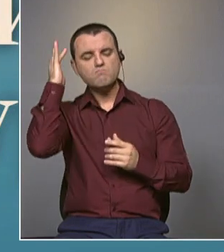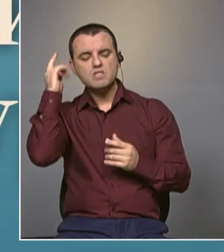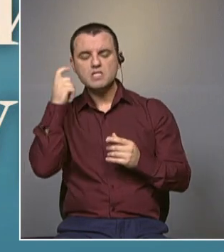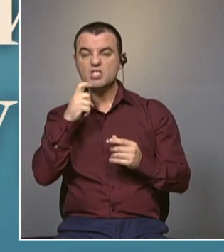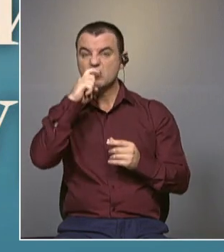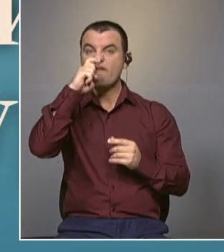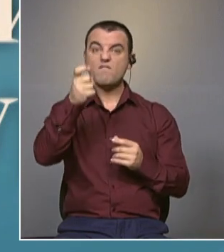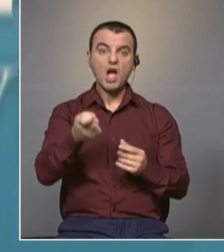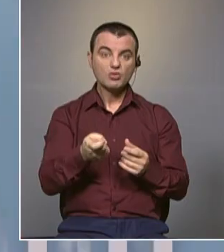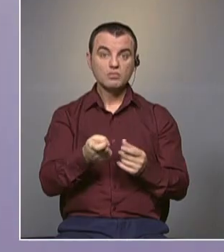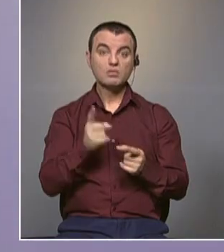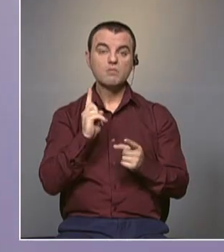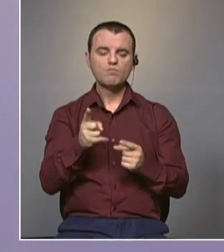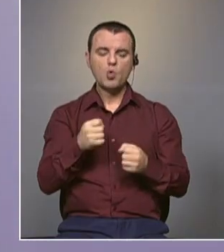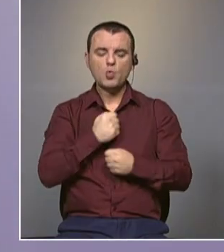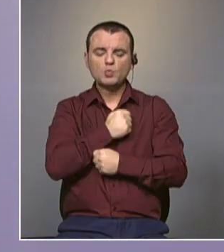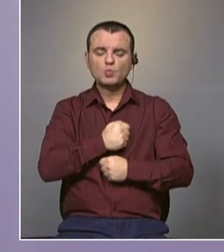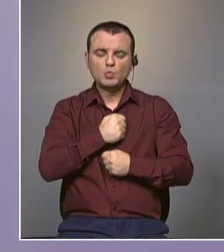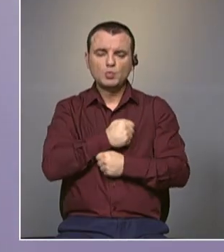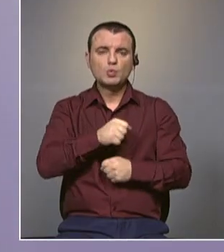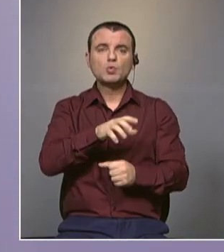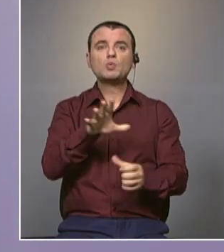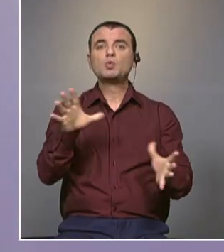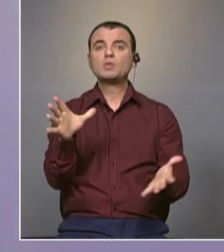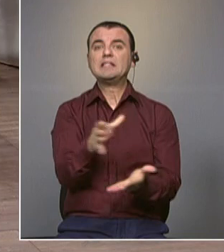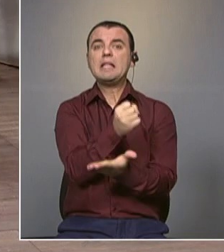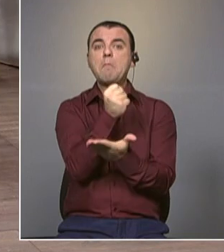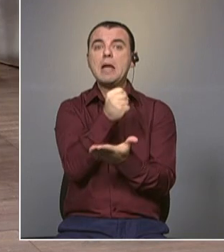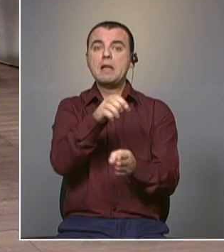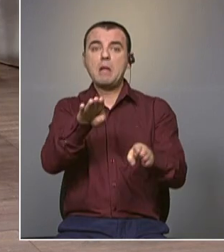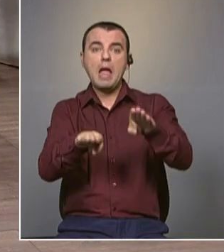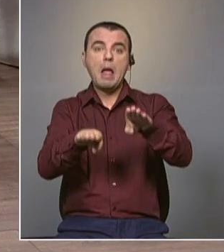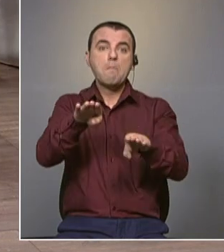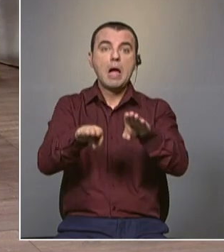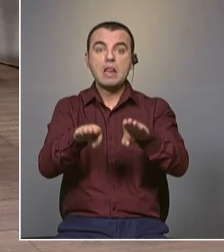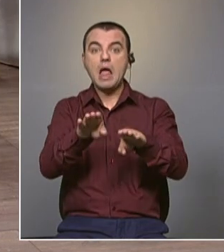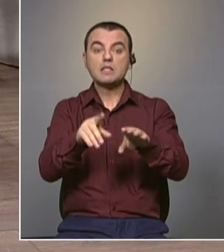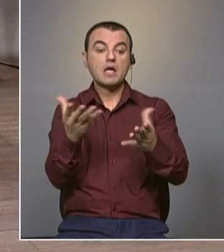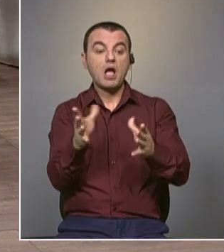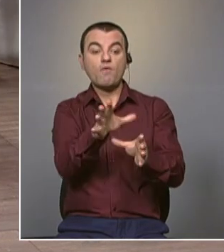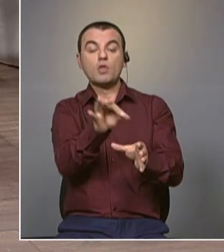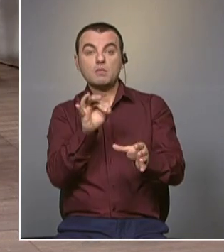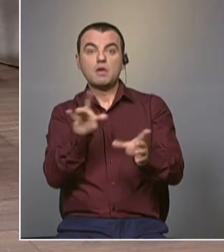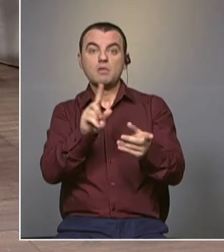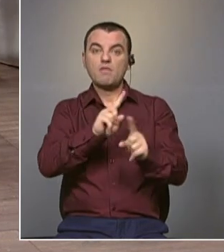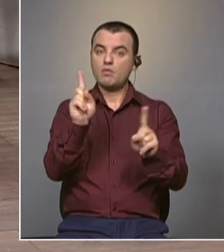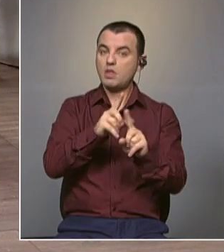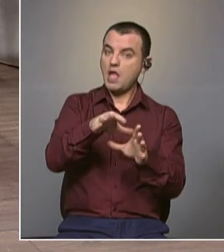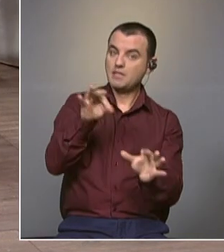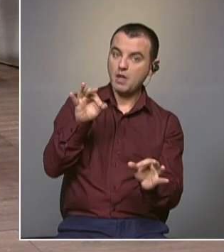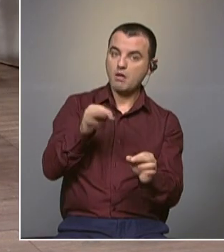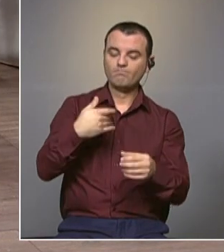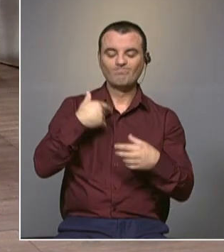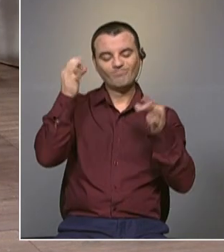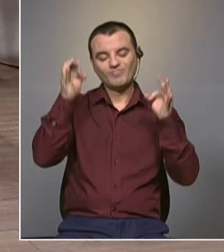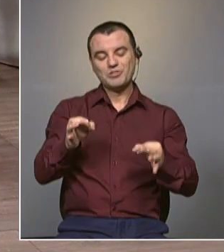важно. Много трудно намерихме баланса между това какво да влезе и какво да не влезе. Сигурна съм, че и сега все още ще